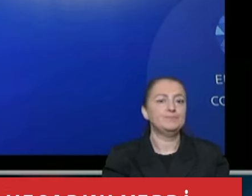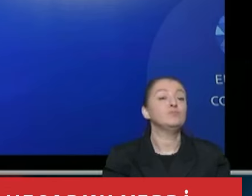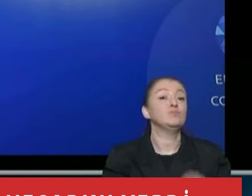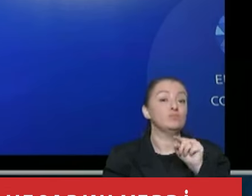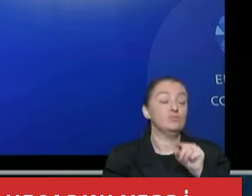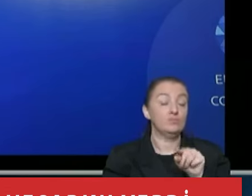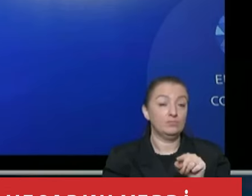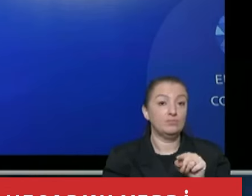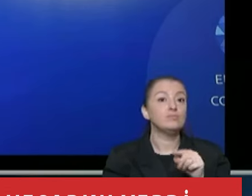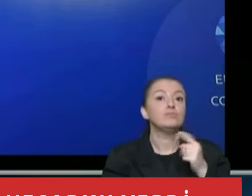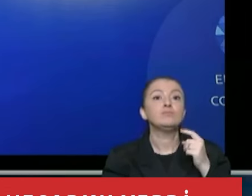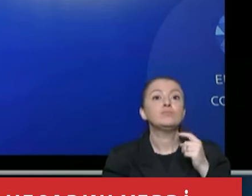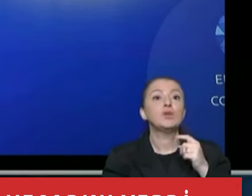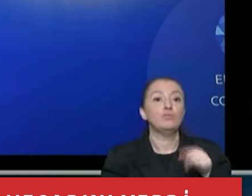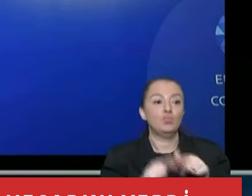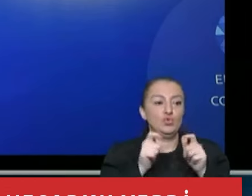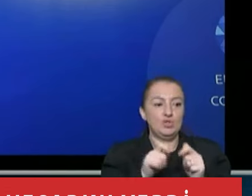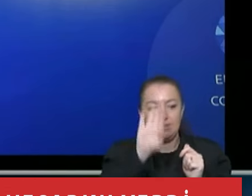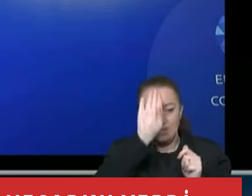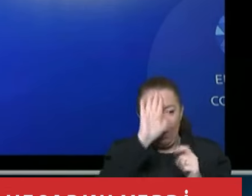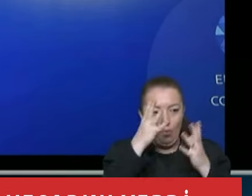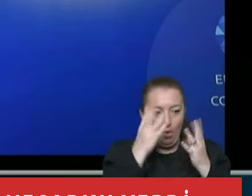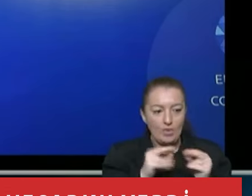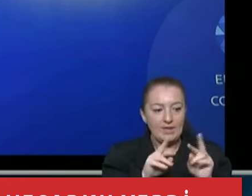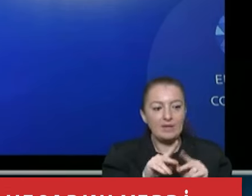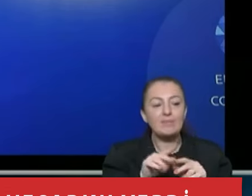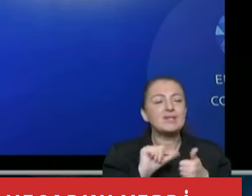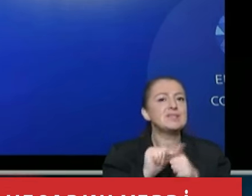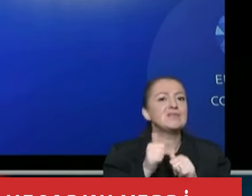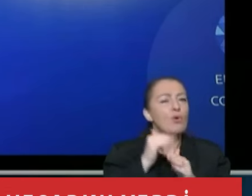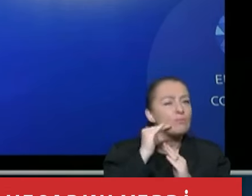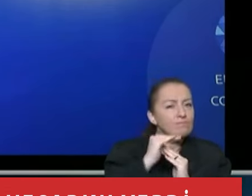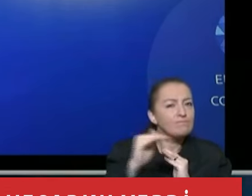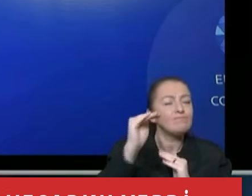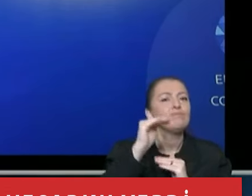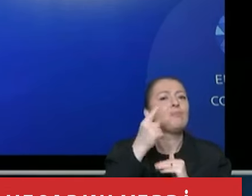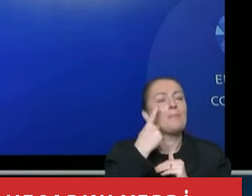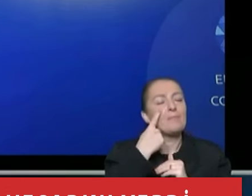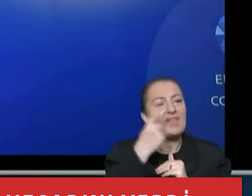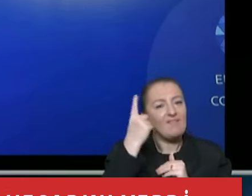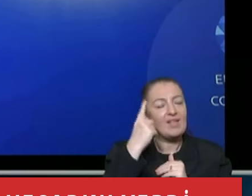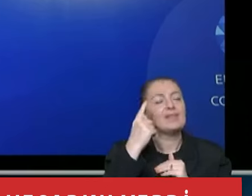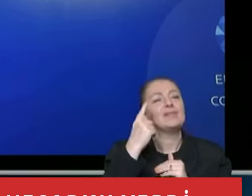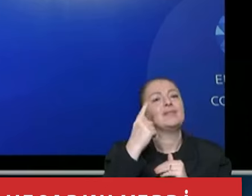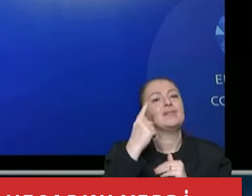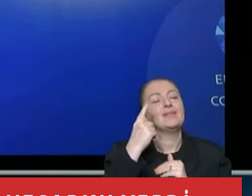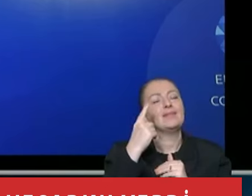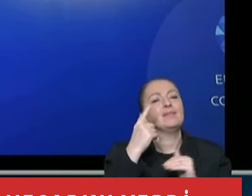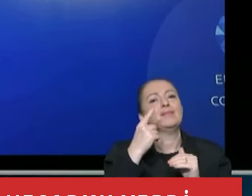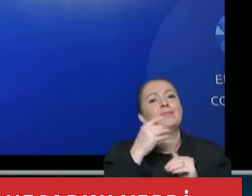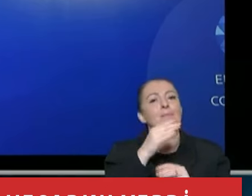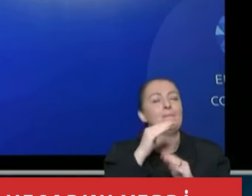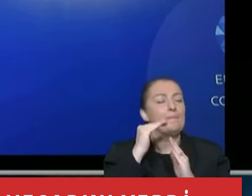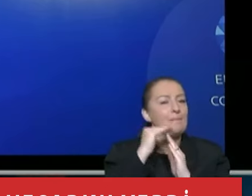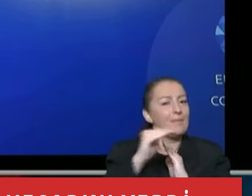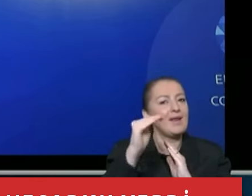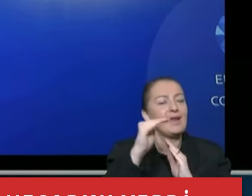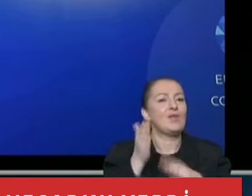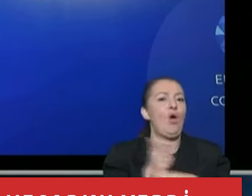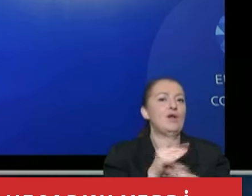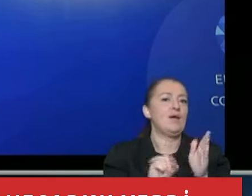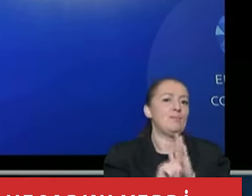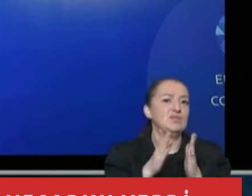sonuç şehrimizin olduğu kadar spor camiamızın milletimizin ve devletimizin ortak bir başarısıdır ve olimpiyat oyunlarını